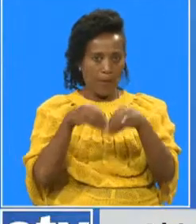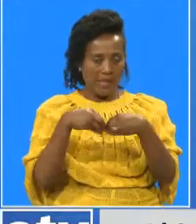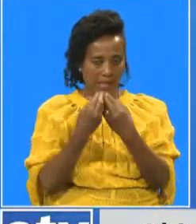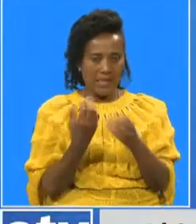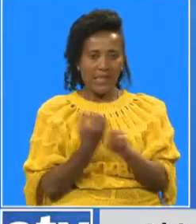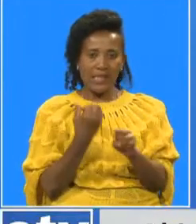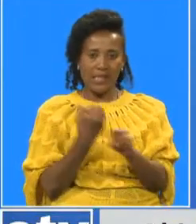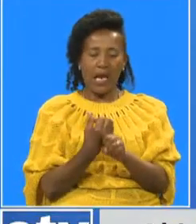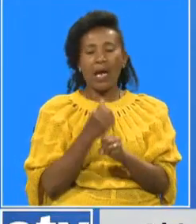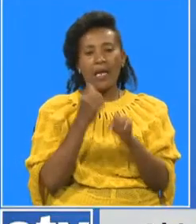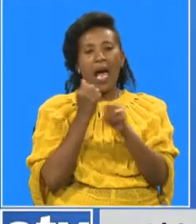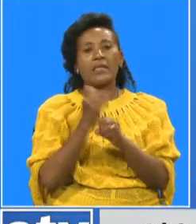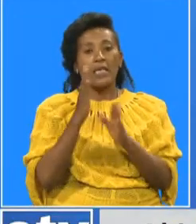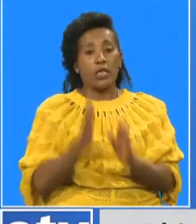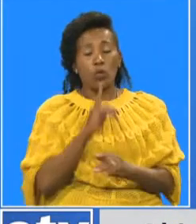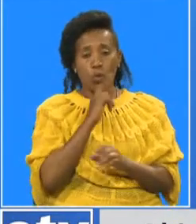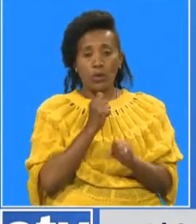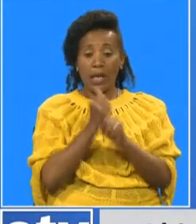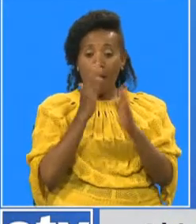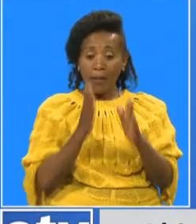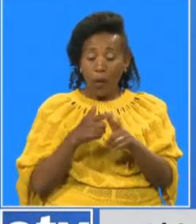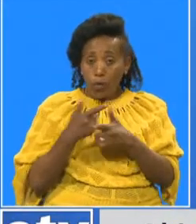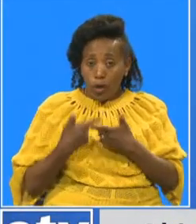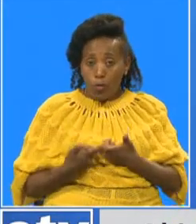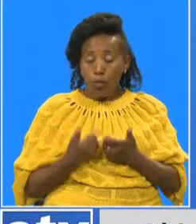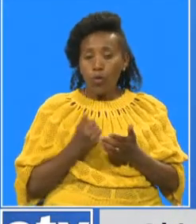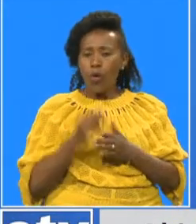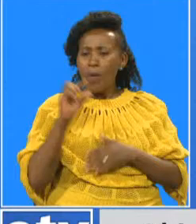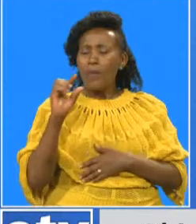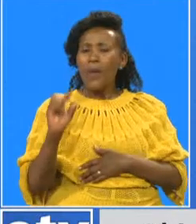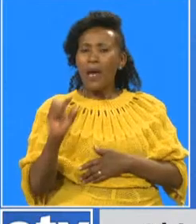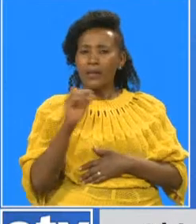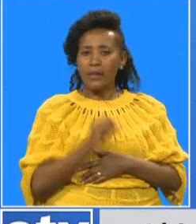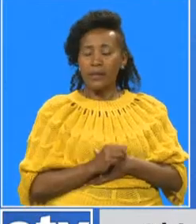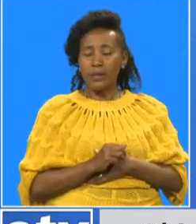ስራ ያሰሩ ነው። ሰራተኛው ደግሞ ቢያንስ